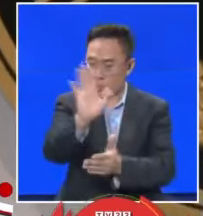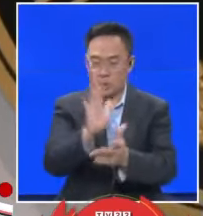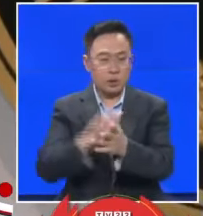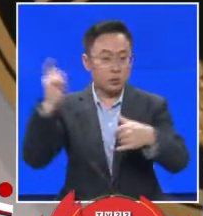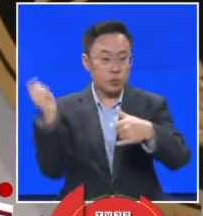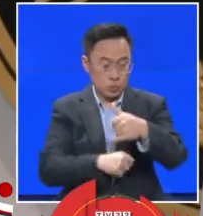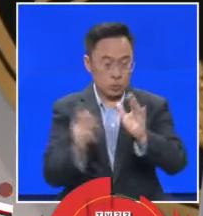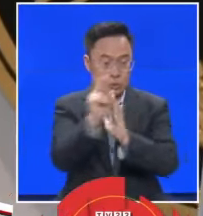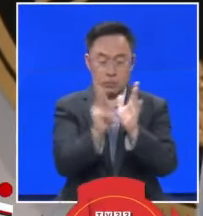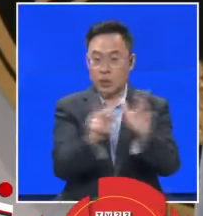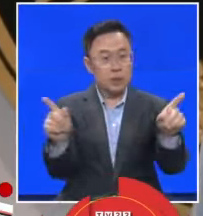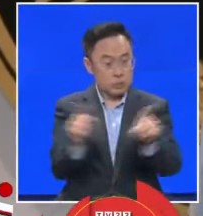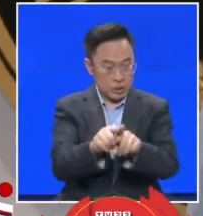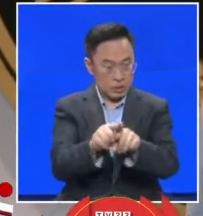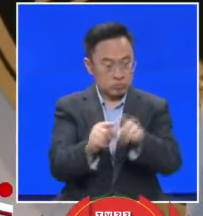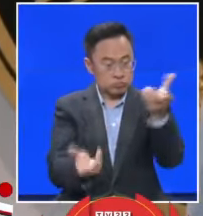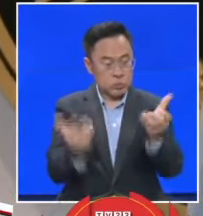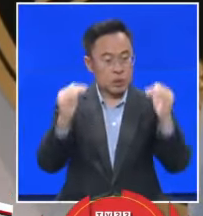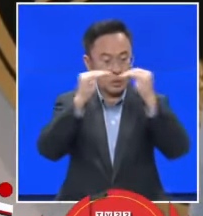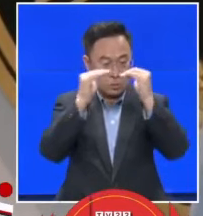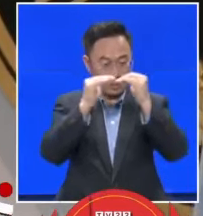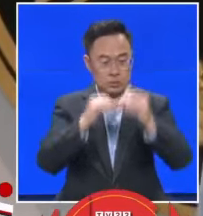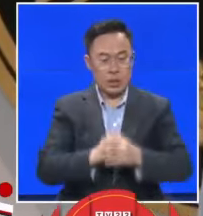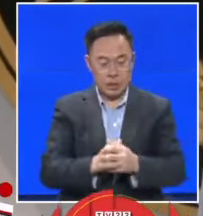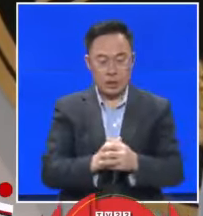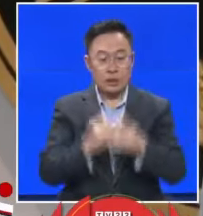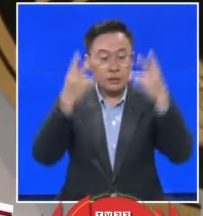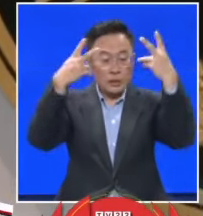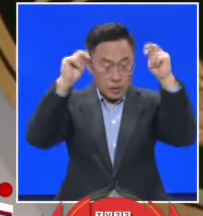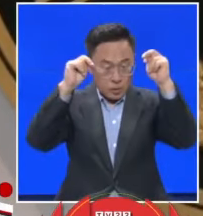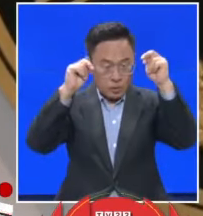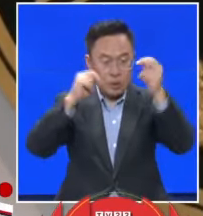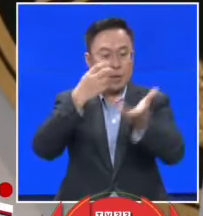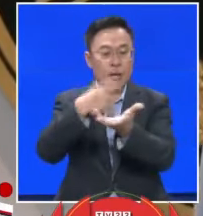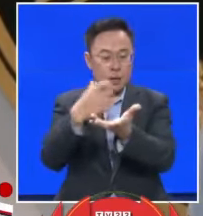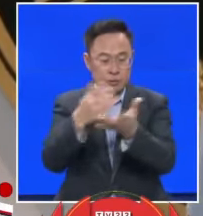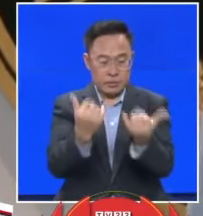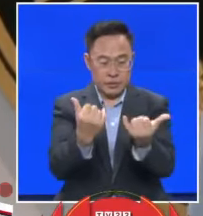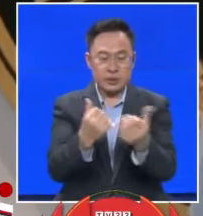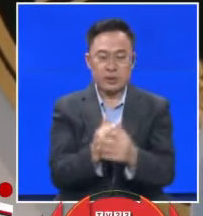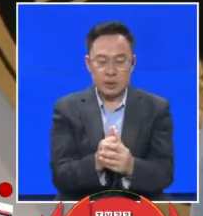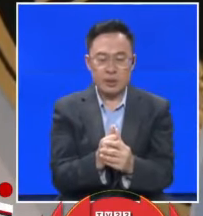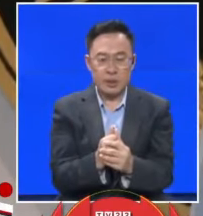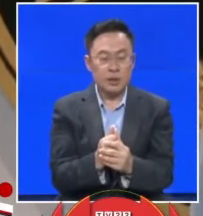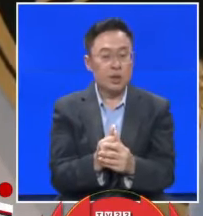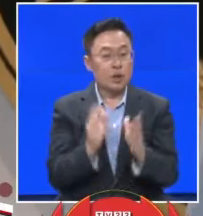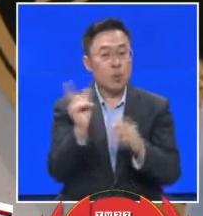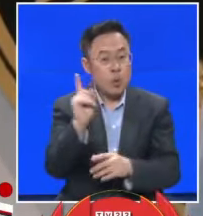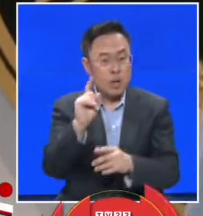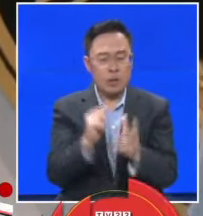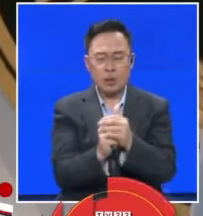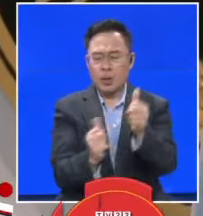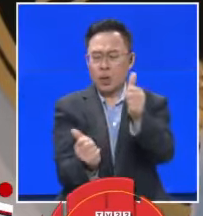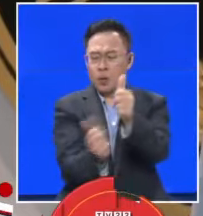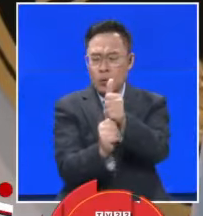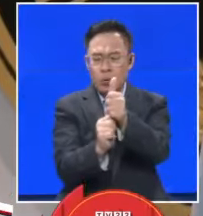นี่เป็นเรื่องใหญ่และก็ต้องให้ความเป็นธรรมกับทุกฝ่ายนะคะนายกให้สัมภาษณ์นักข่าวคือนักข่าวยิงคำถามไปเพราะว่าบิ๊กโจ๊กเองก็มีการแถลง